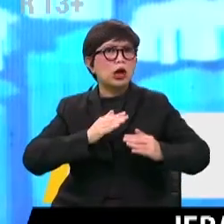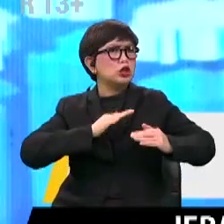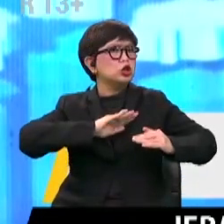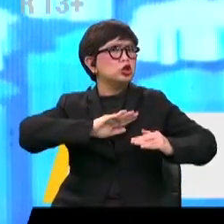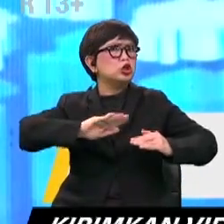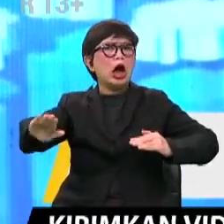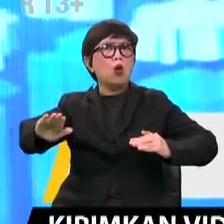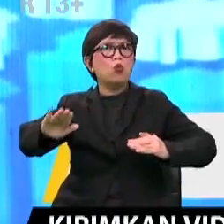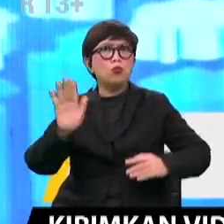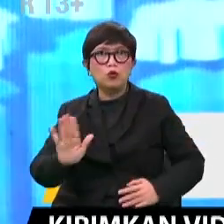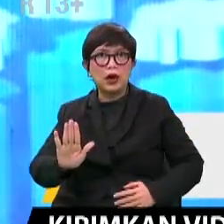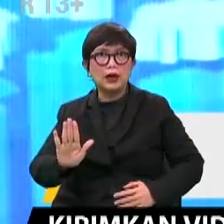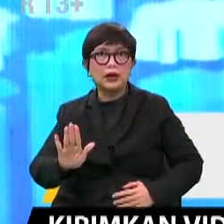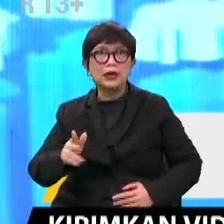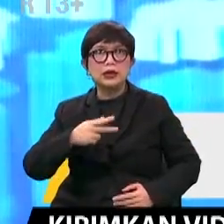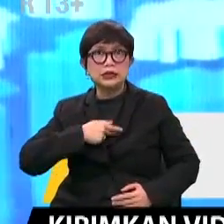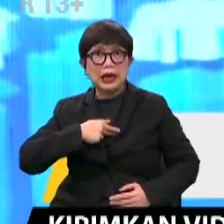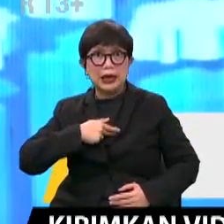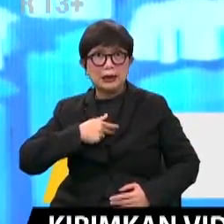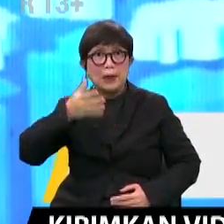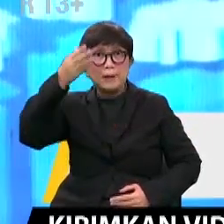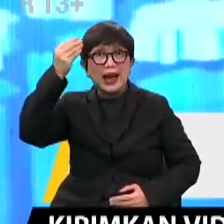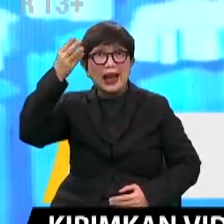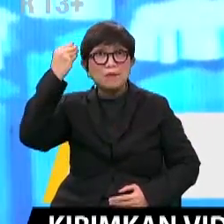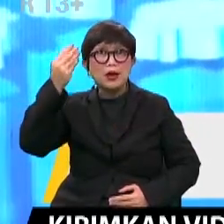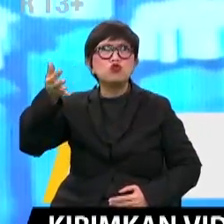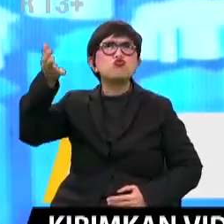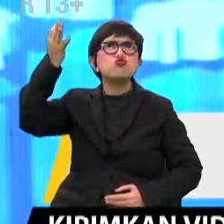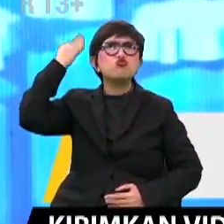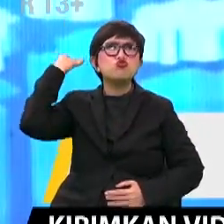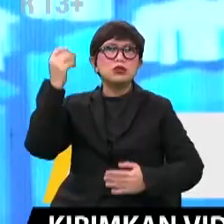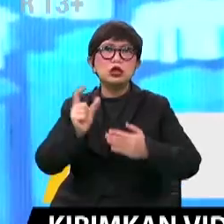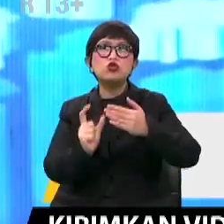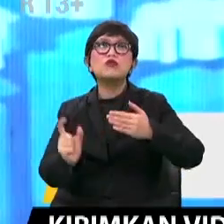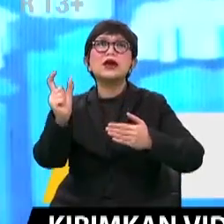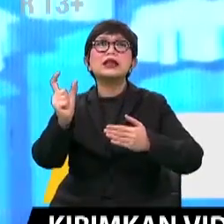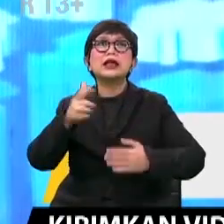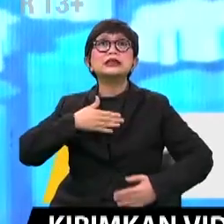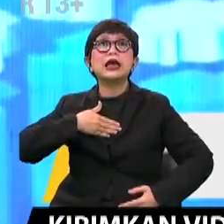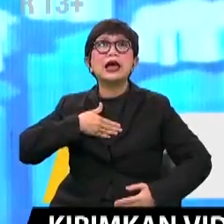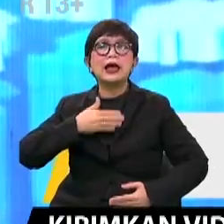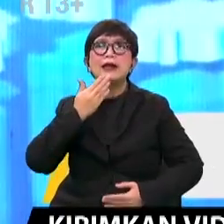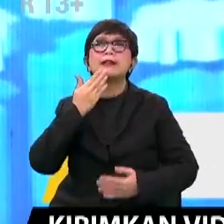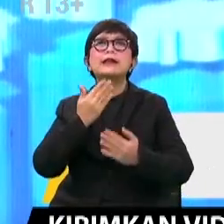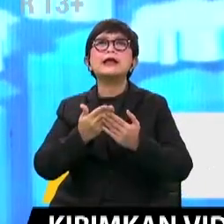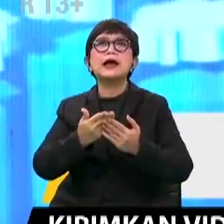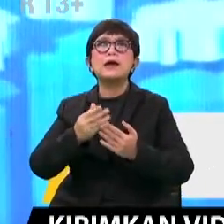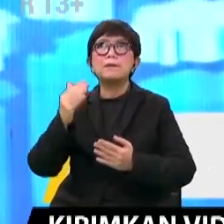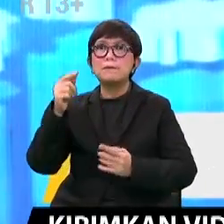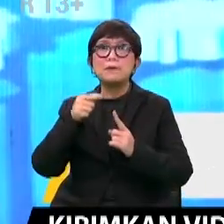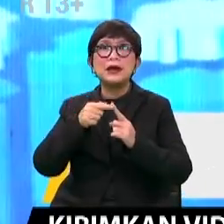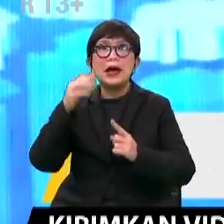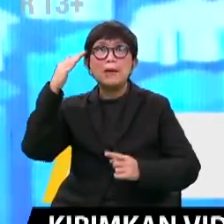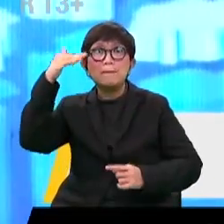politik Saya pernah punya pengalaman di kampus tanya dengan mahasiswa yang sudah mau lulus